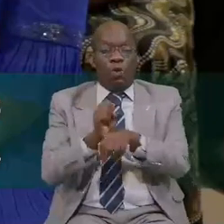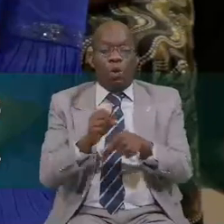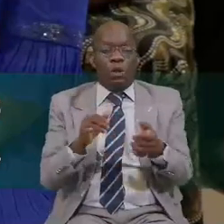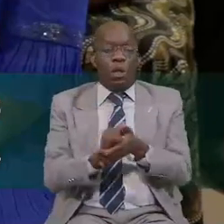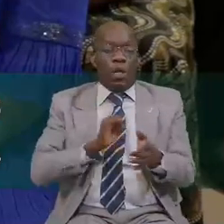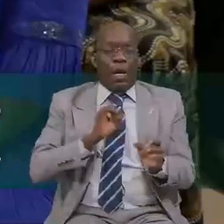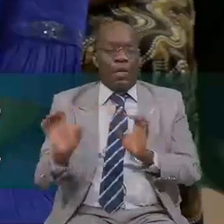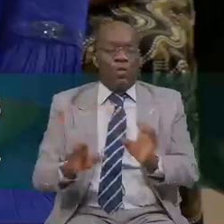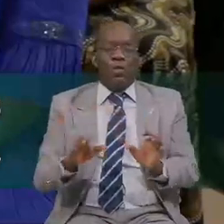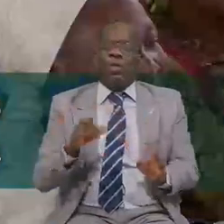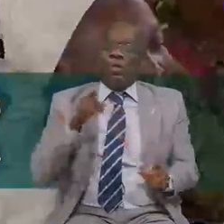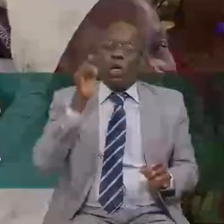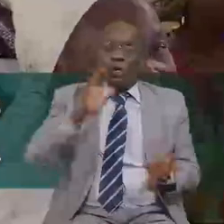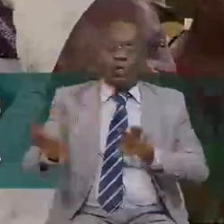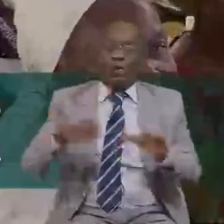Amen.